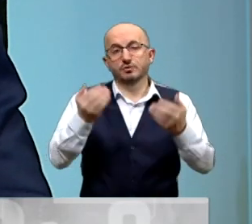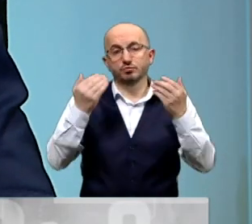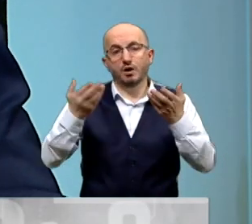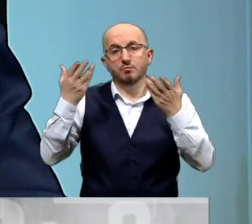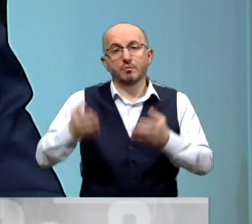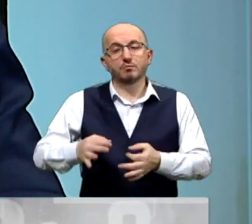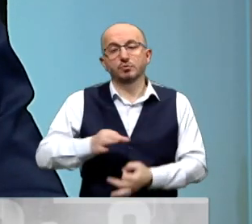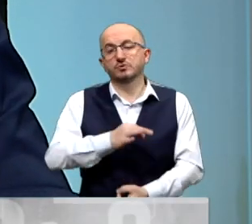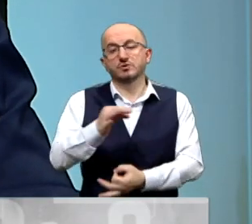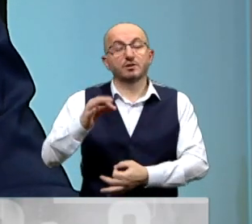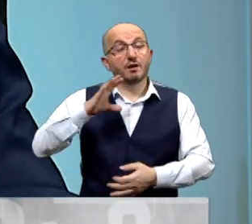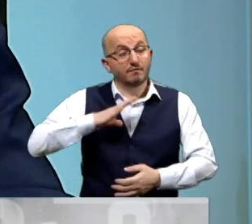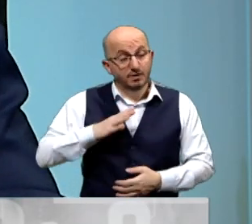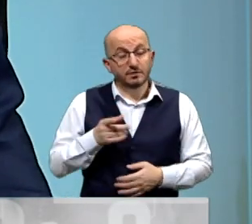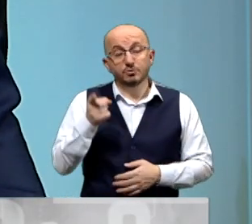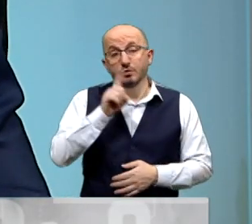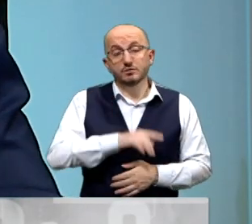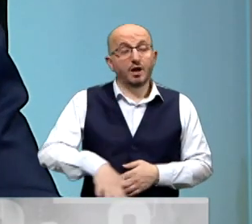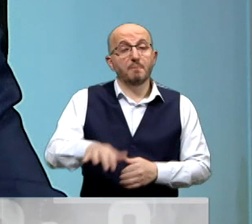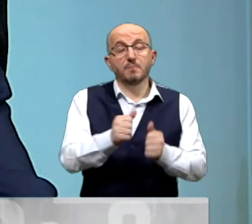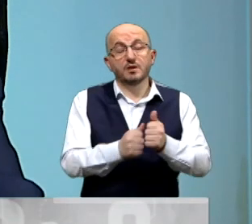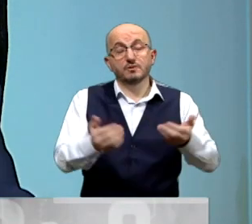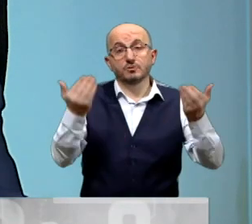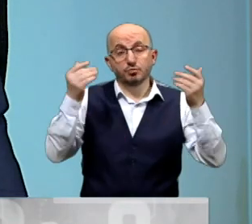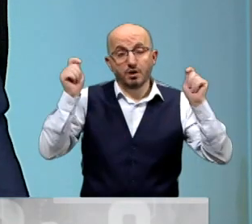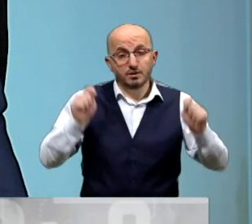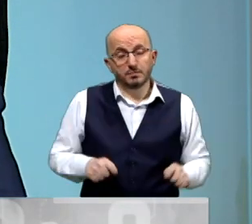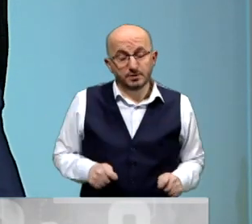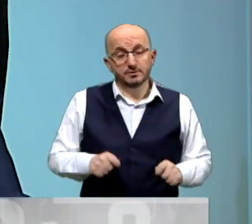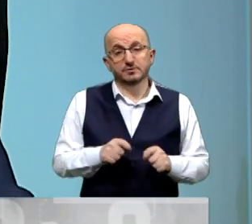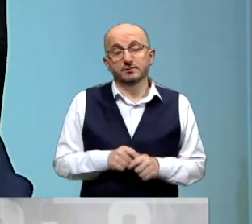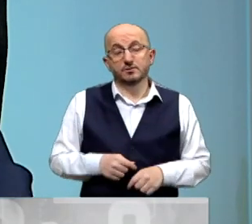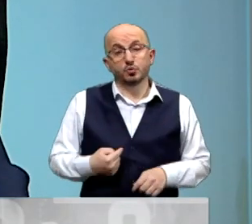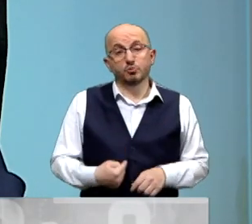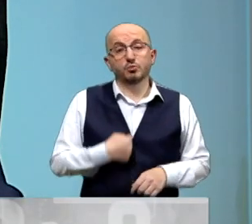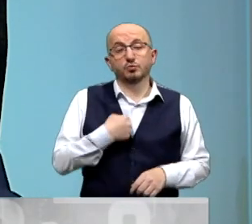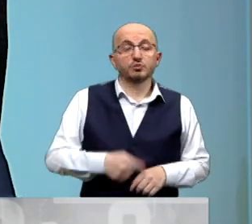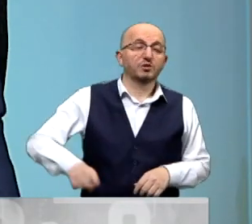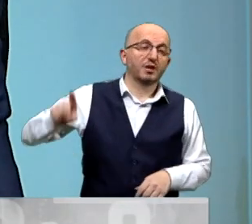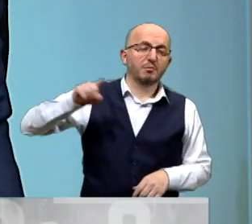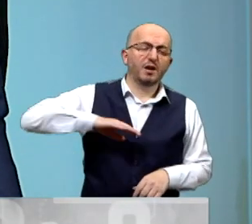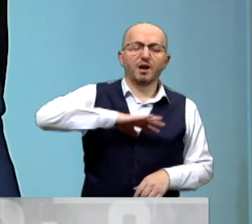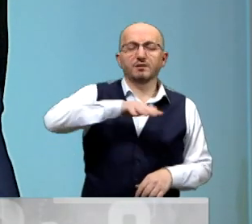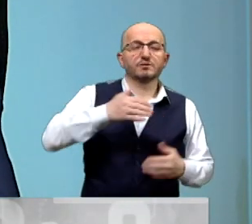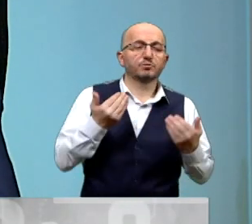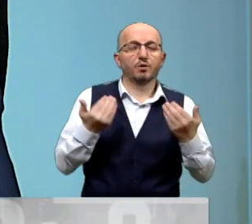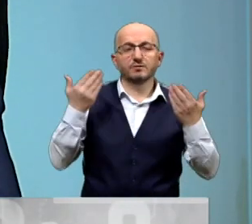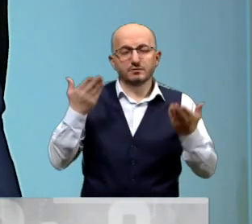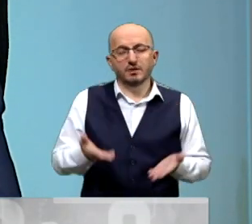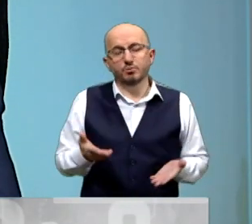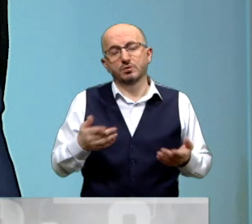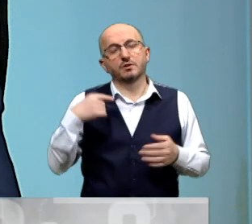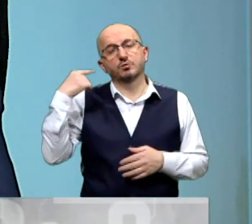makbul Kullar vardır Dolayısıyla hep birlikte dua yapılırsa umulur ki cenab-ı hak herkesin duasını kabul eder